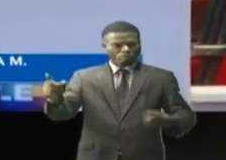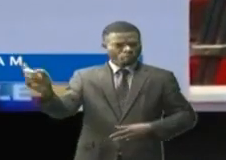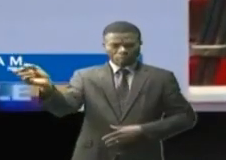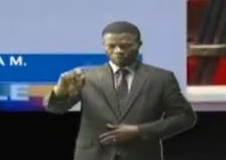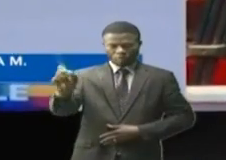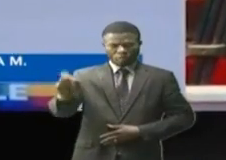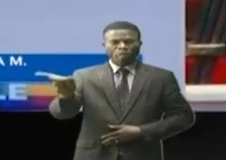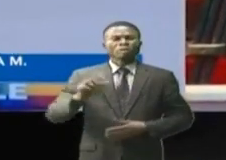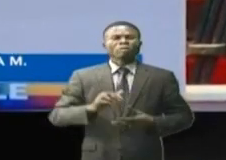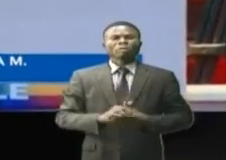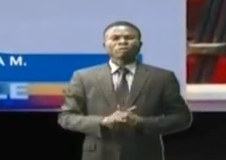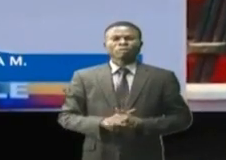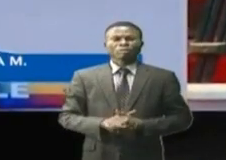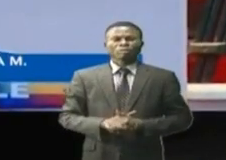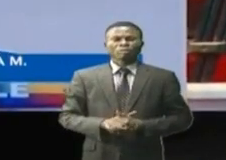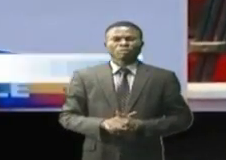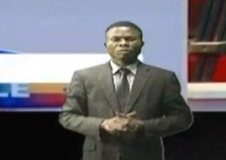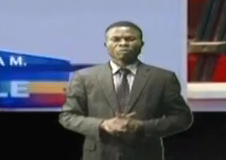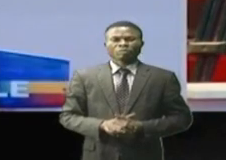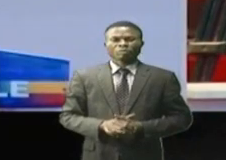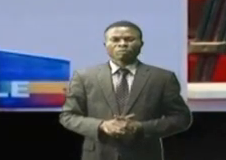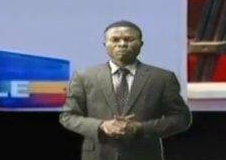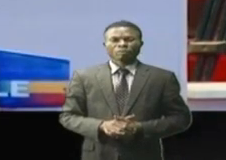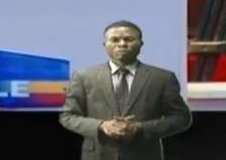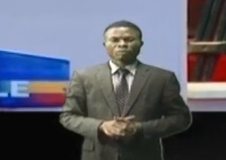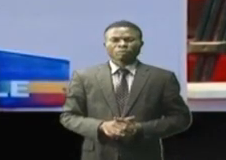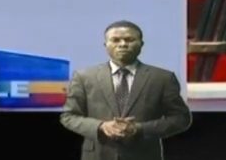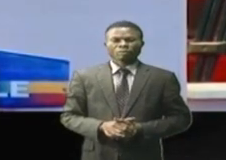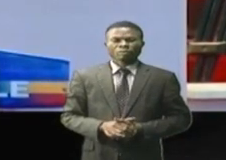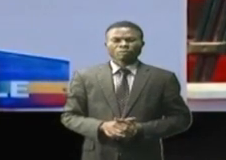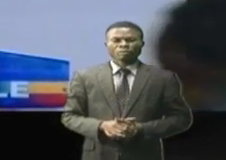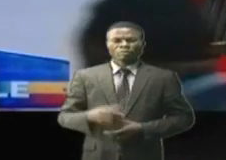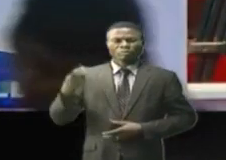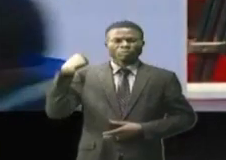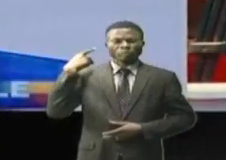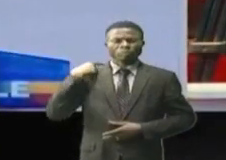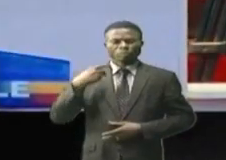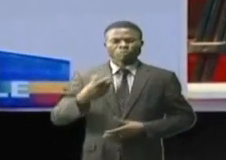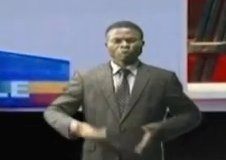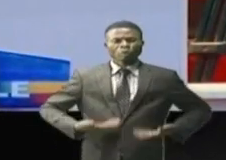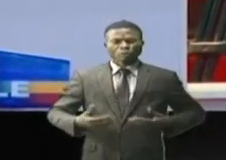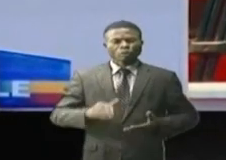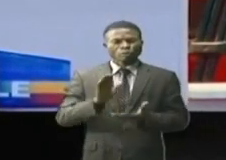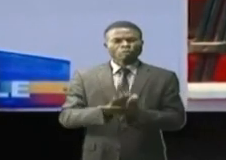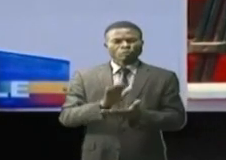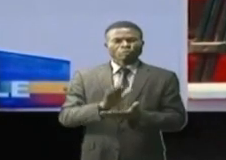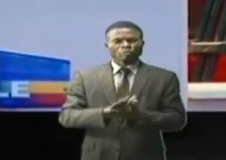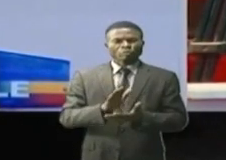soit.